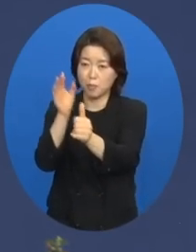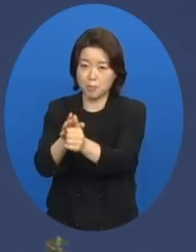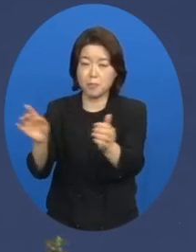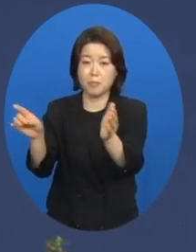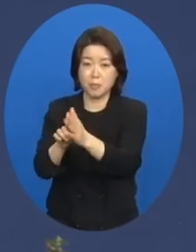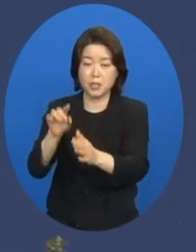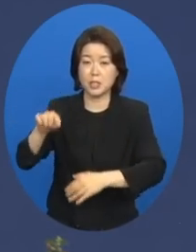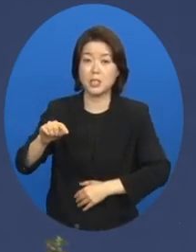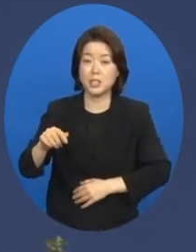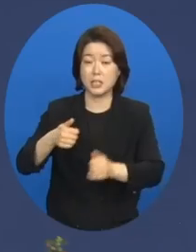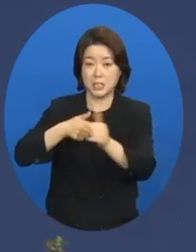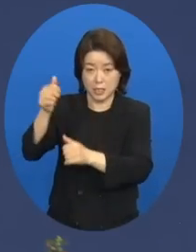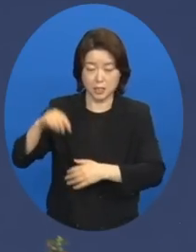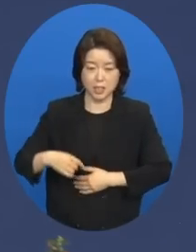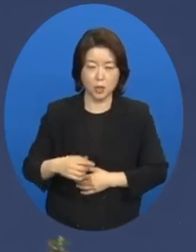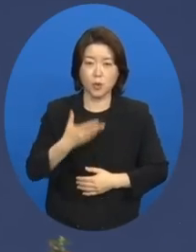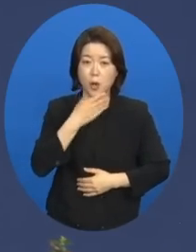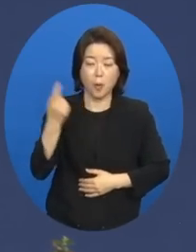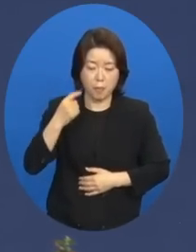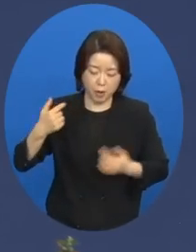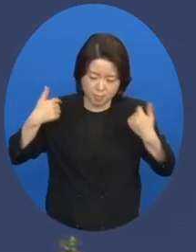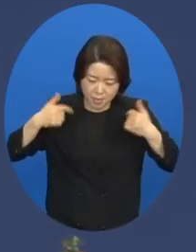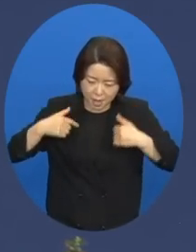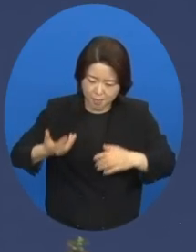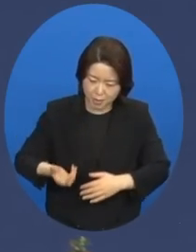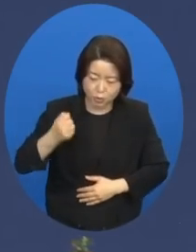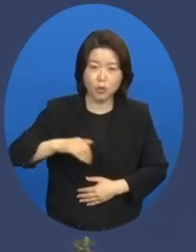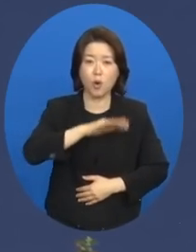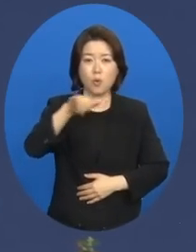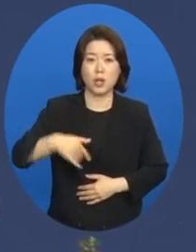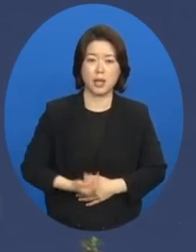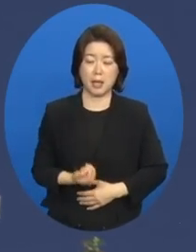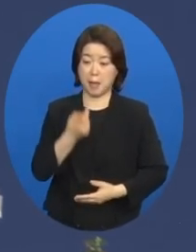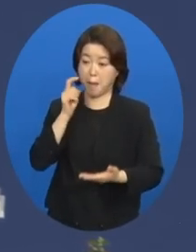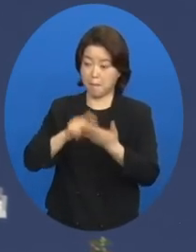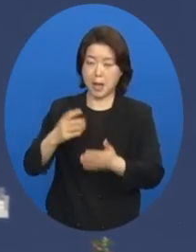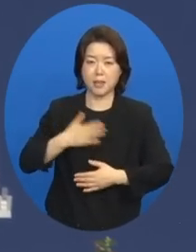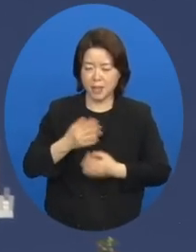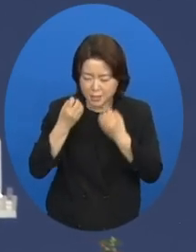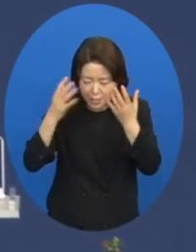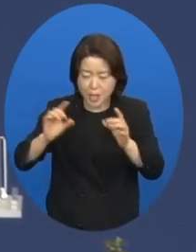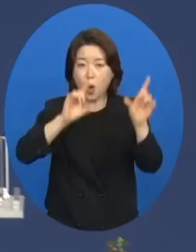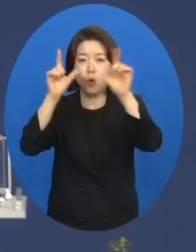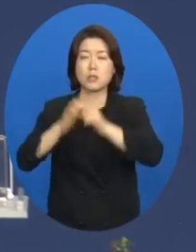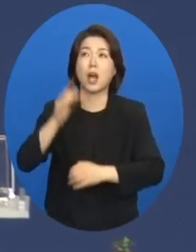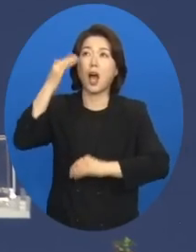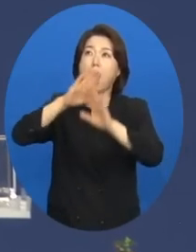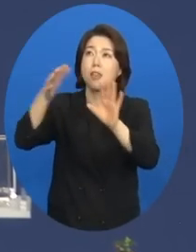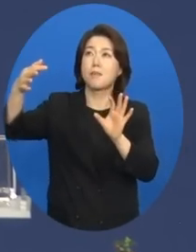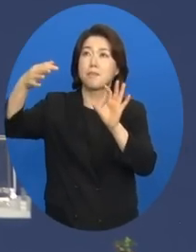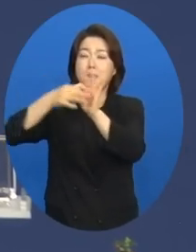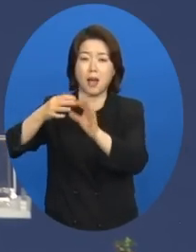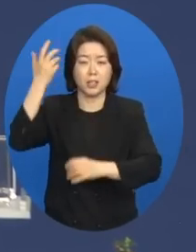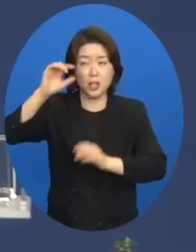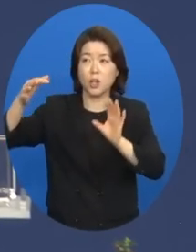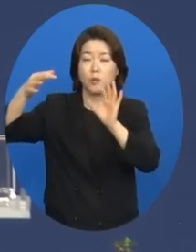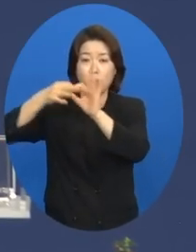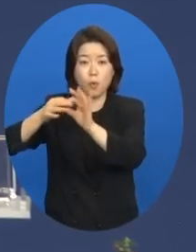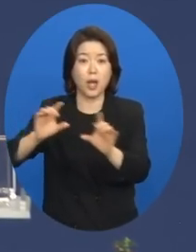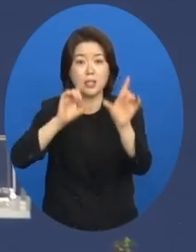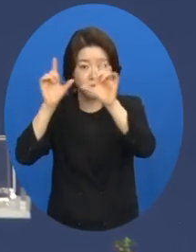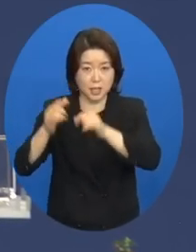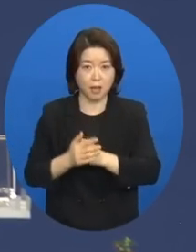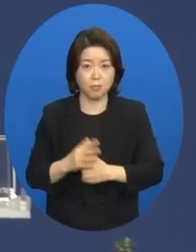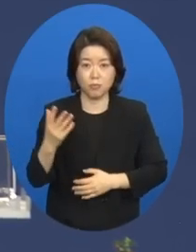안에 이 복음을 날마다 누려가는 우리로 하여금 이 발견한 내 새로운 삶, 하늘에 속한 삶, 영에 속한 삶,